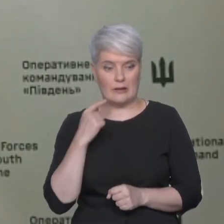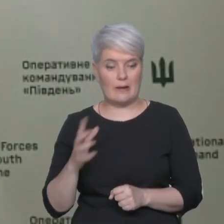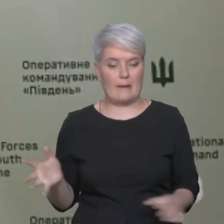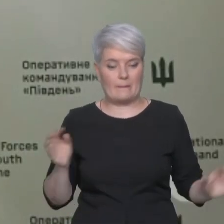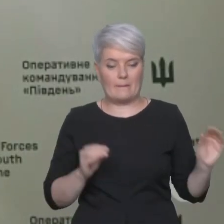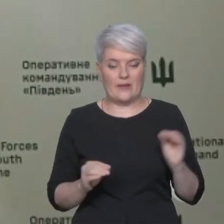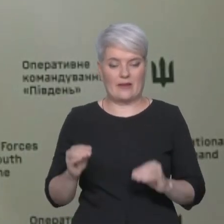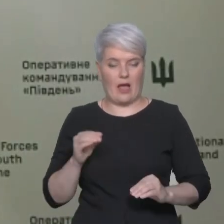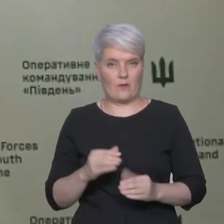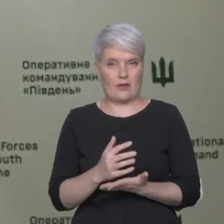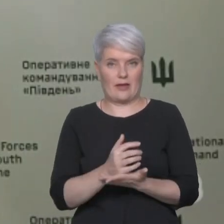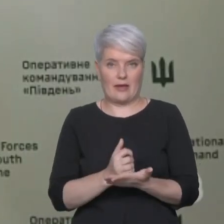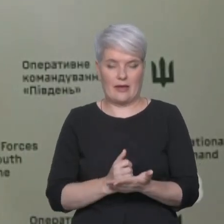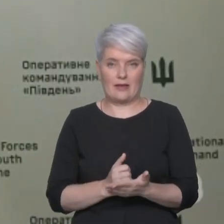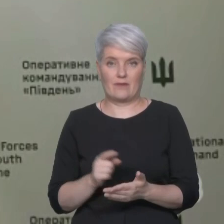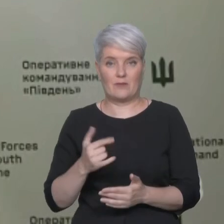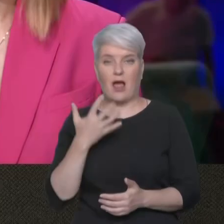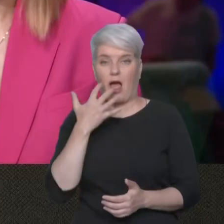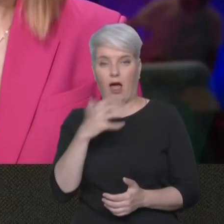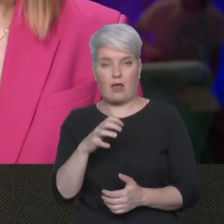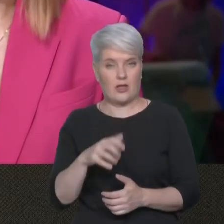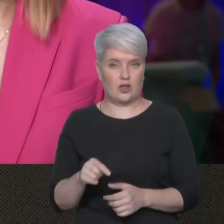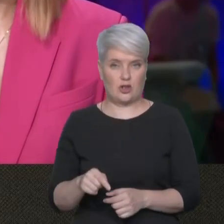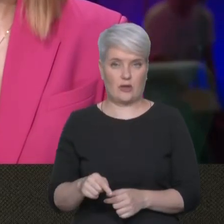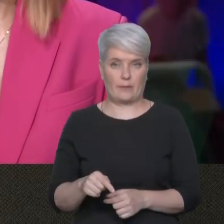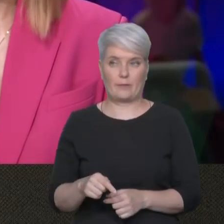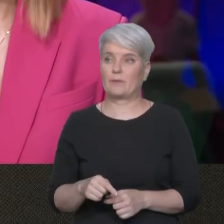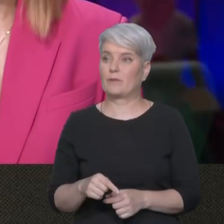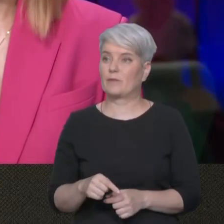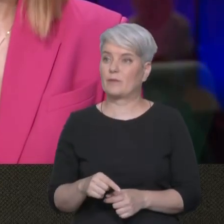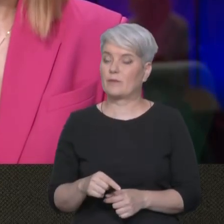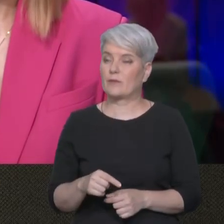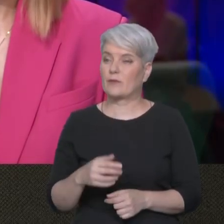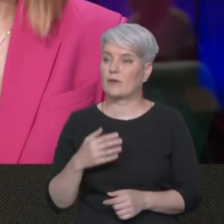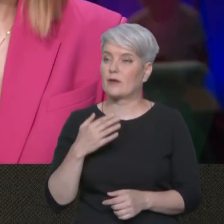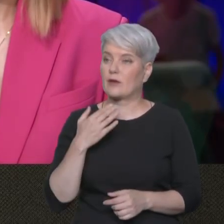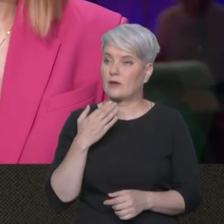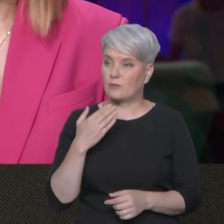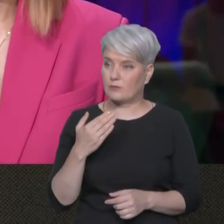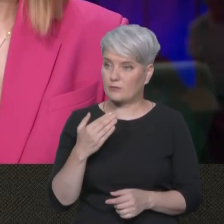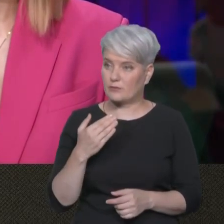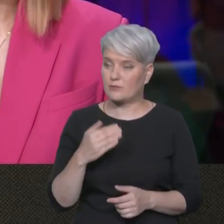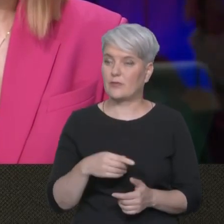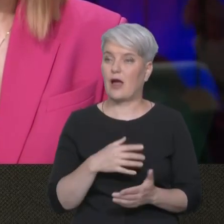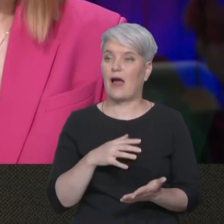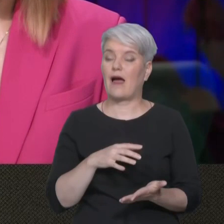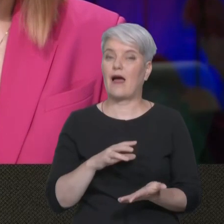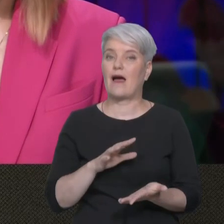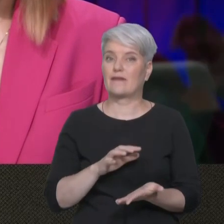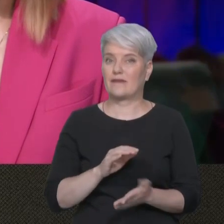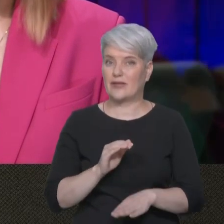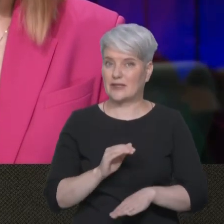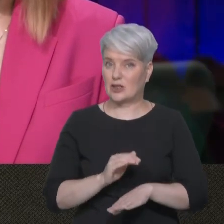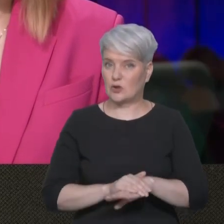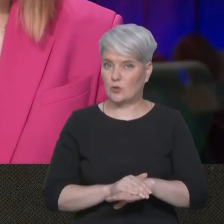резерви. Зараз їм там гарячіше за все. А що фіксує оперативне командування «Південь» в анексованому Криму